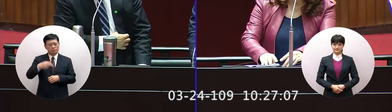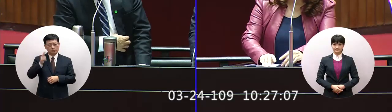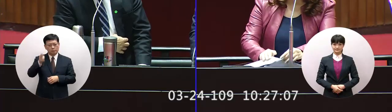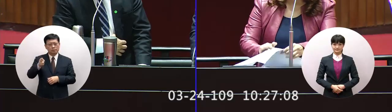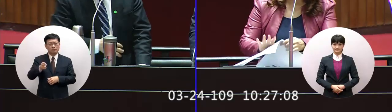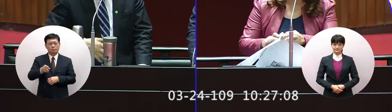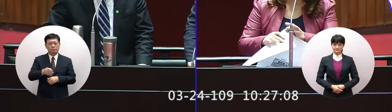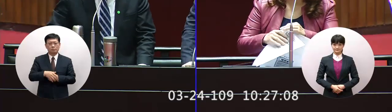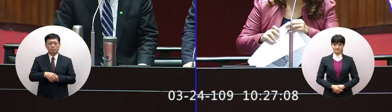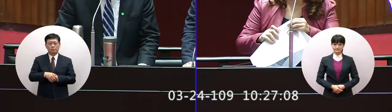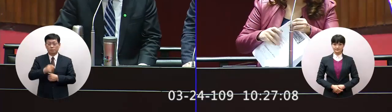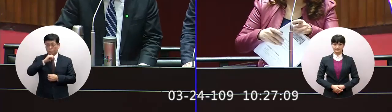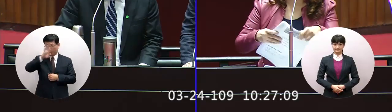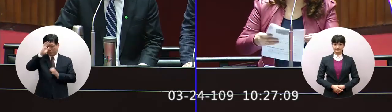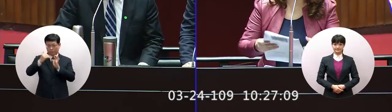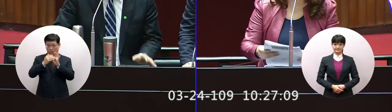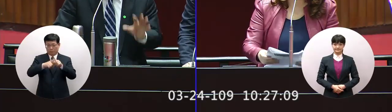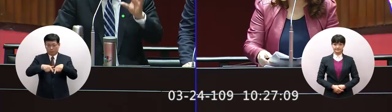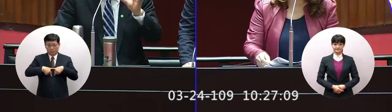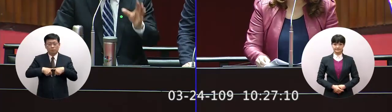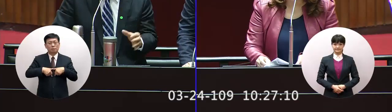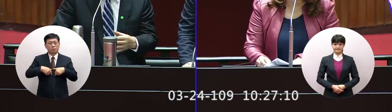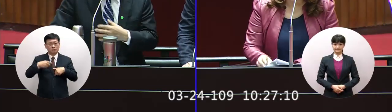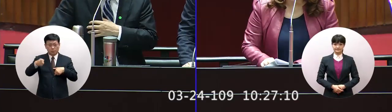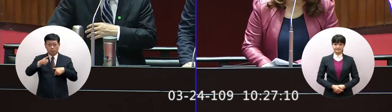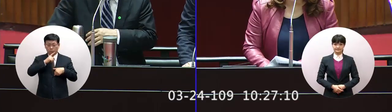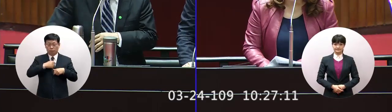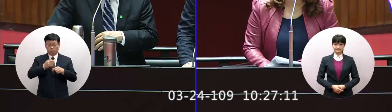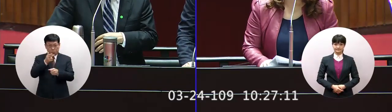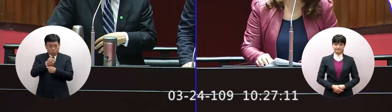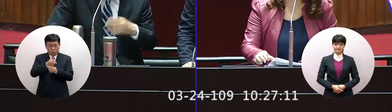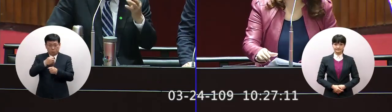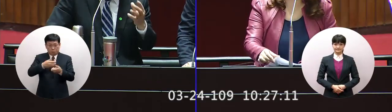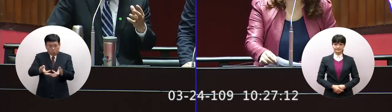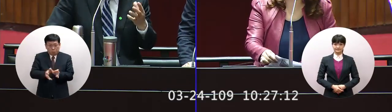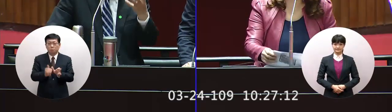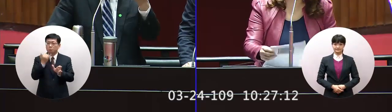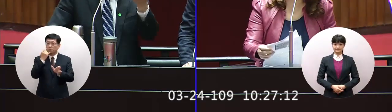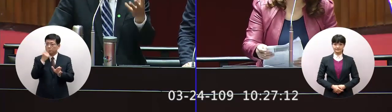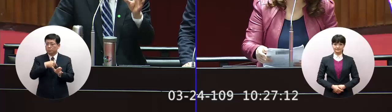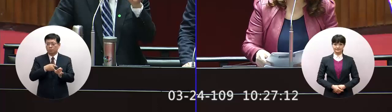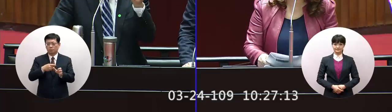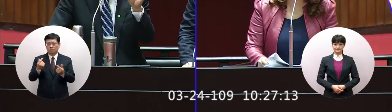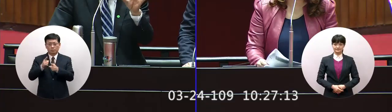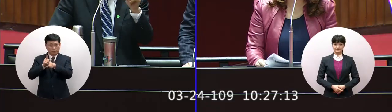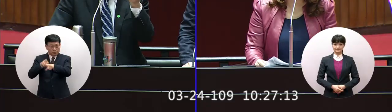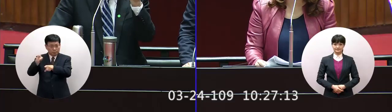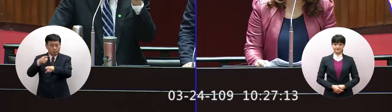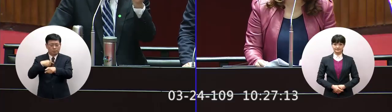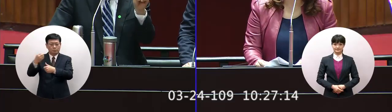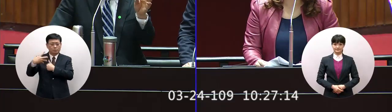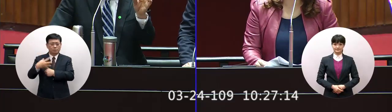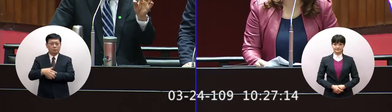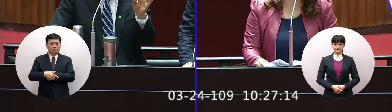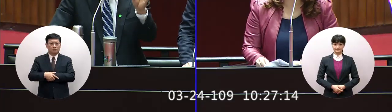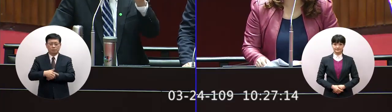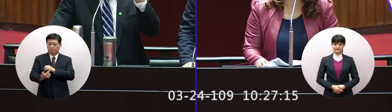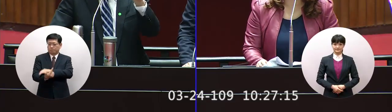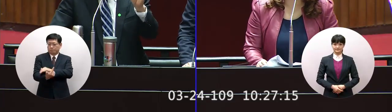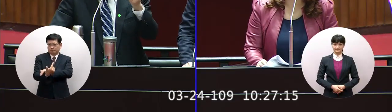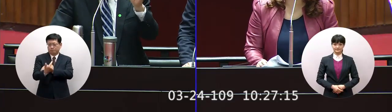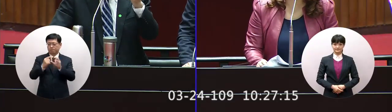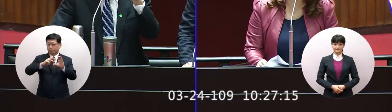交代这个防疫中心这些制作的小组，看能不能如委员所指教赶